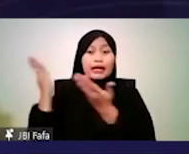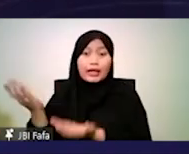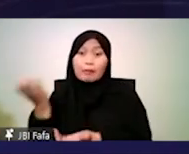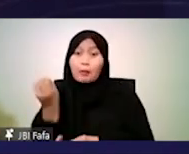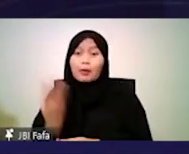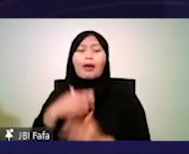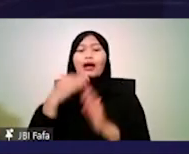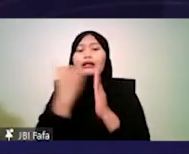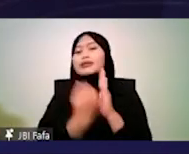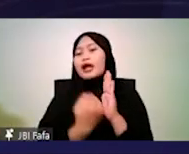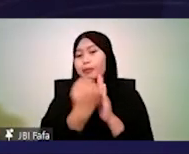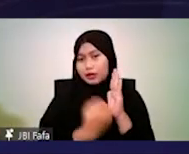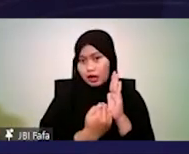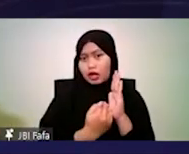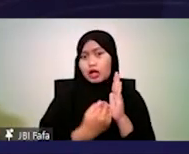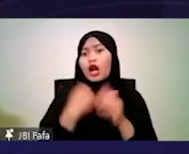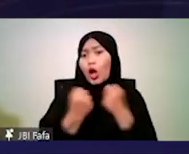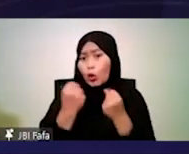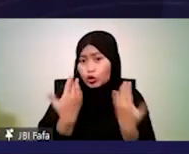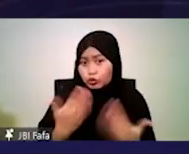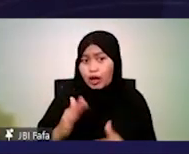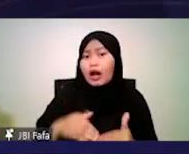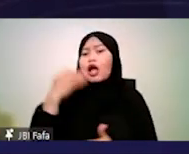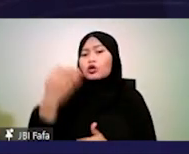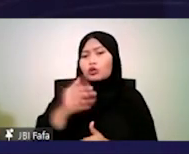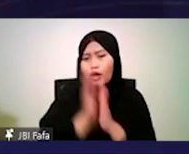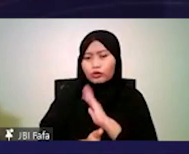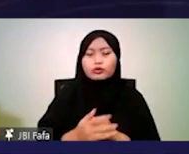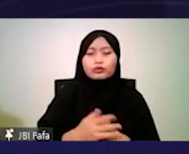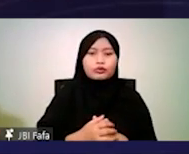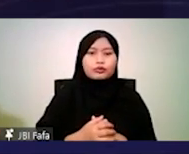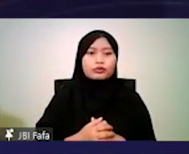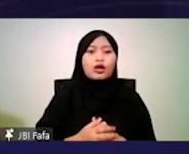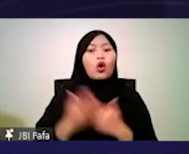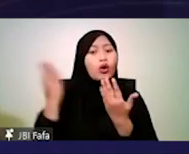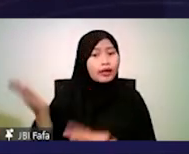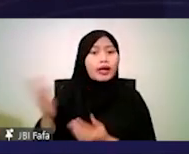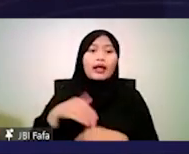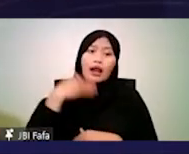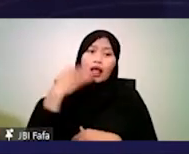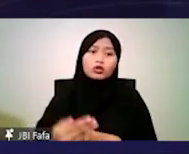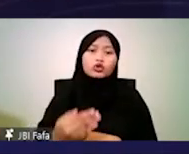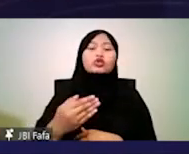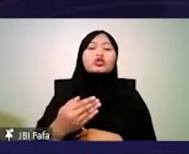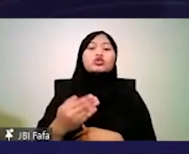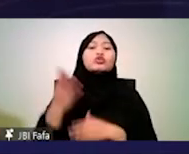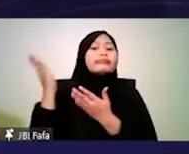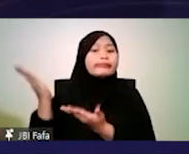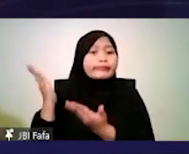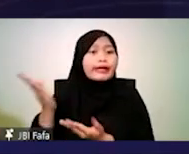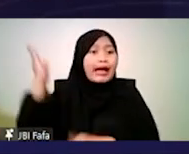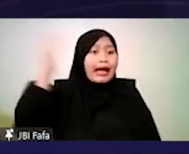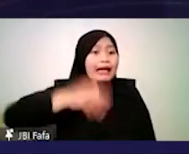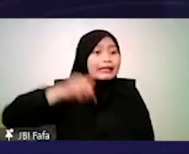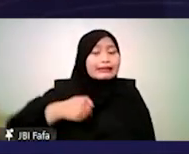kebijakan-kebijakan yang kita lakukan kita lanjut saja langsung yaitu kita lanjut kepada inilah Hari ini